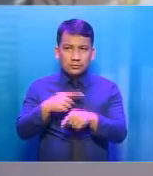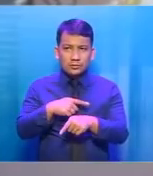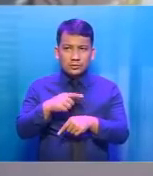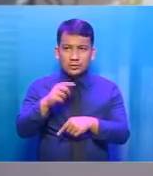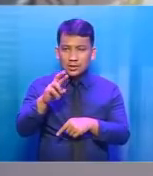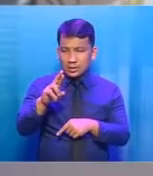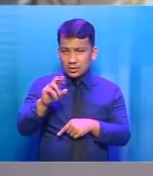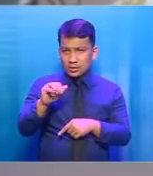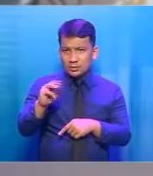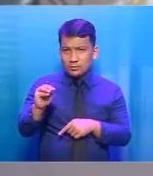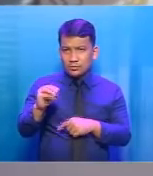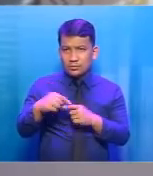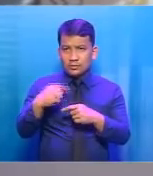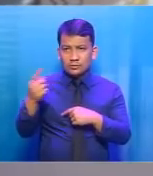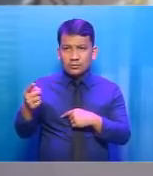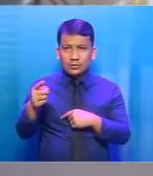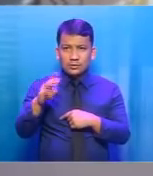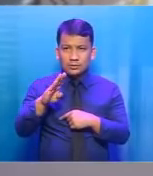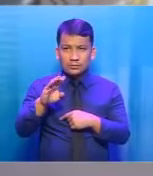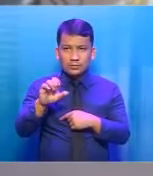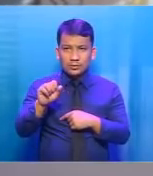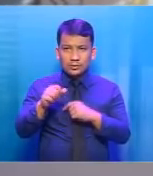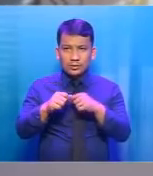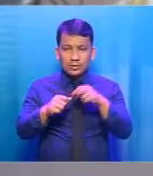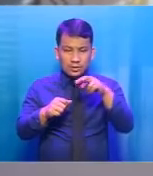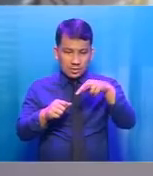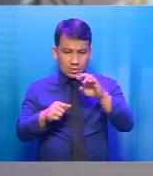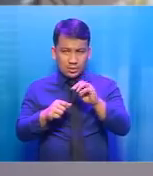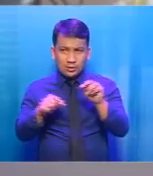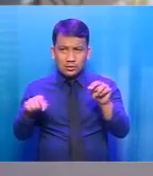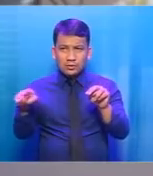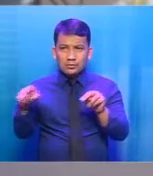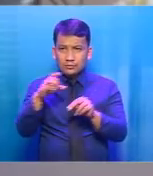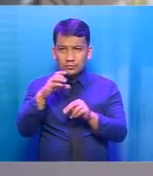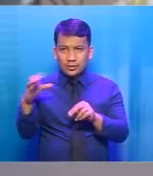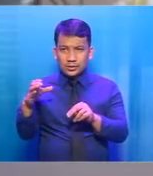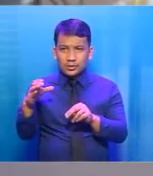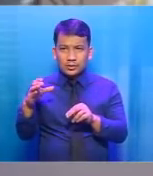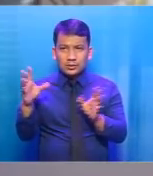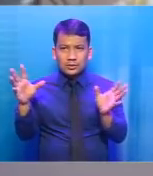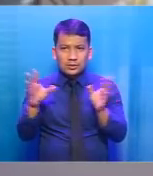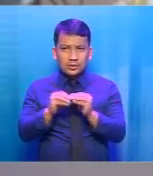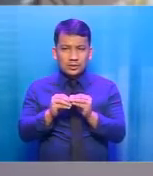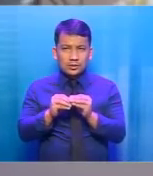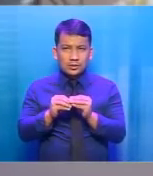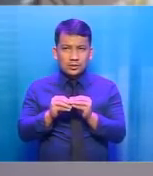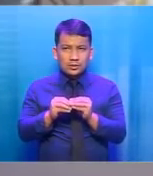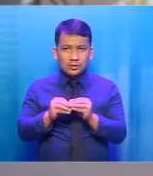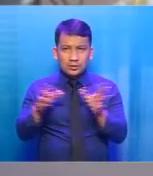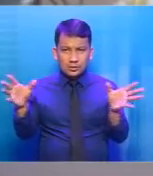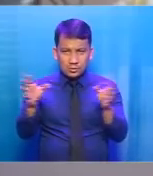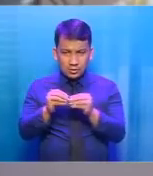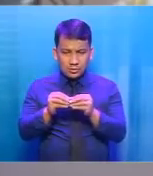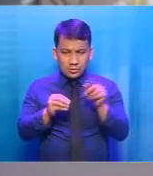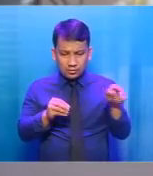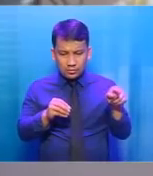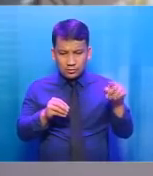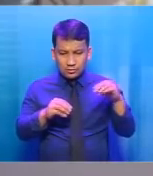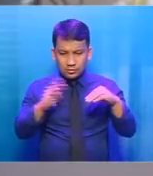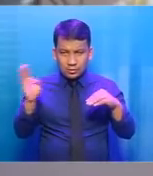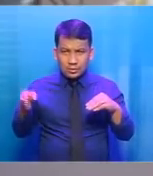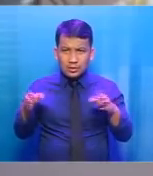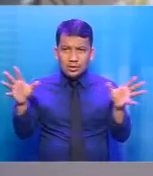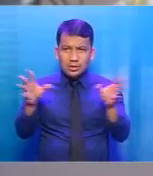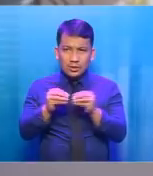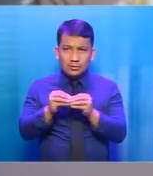Ramon Magsaysay up to Balintawak Index ay 133. Kaya end to end po, from Buendia to